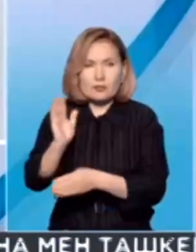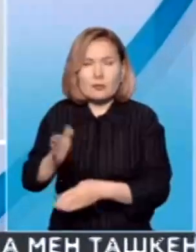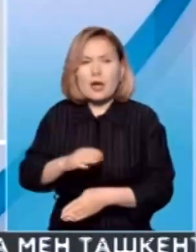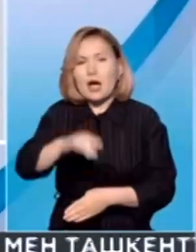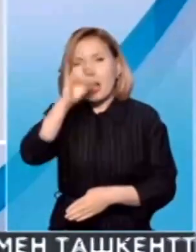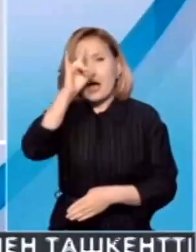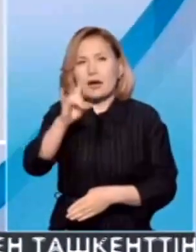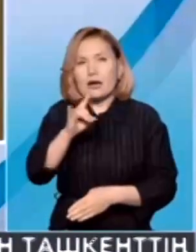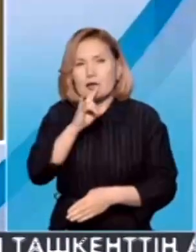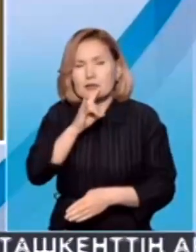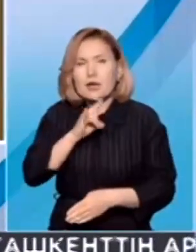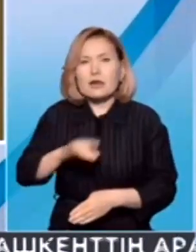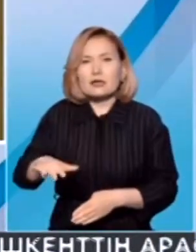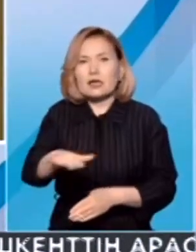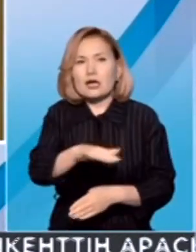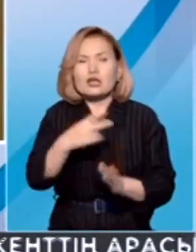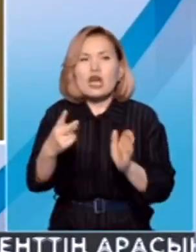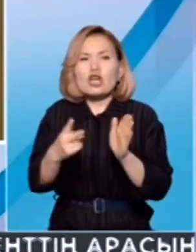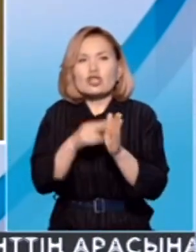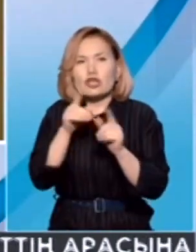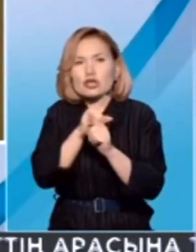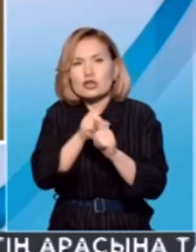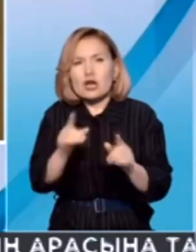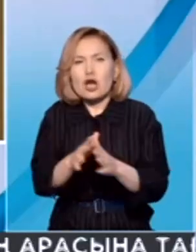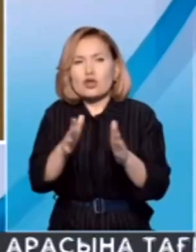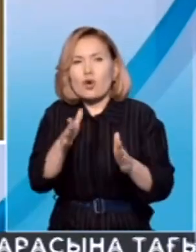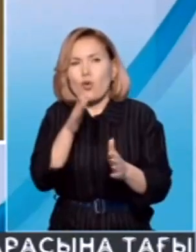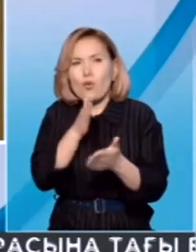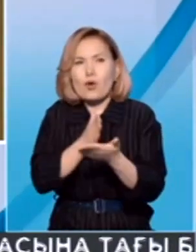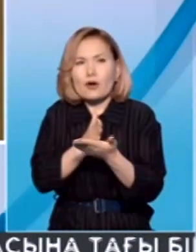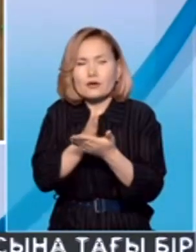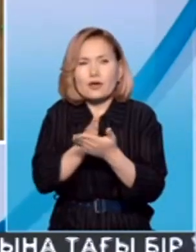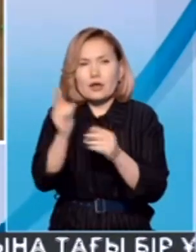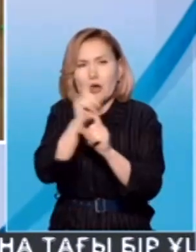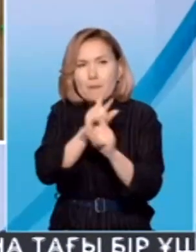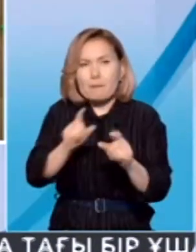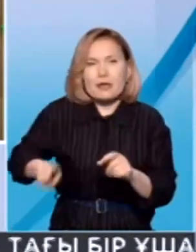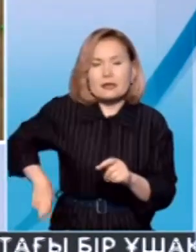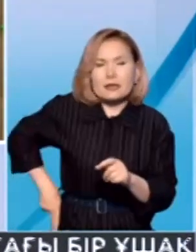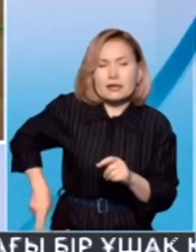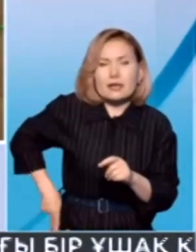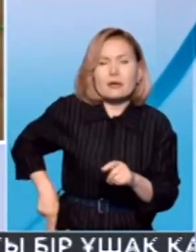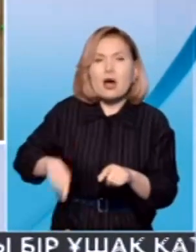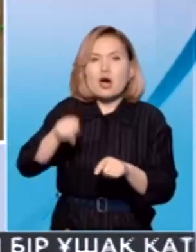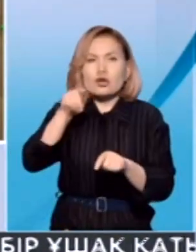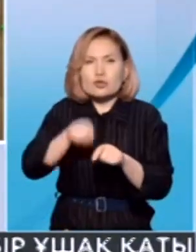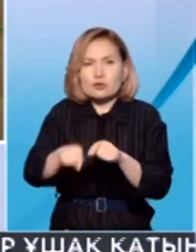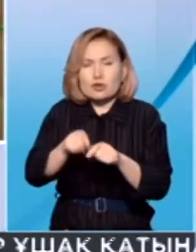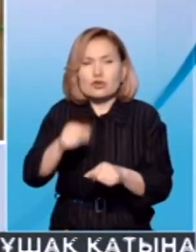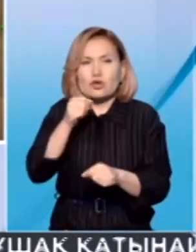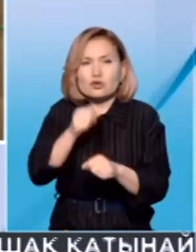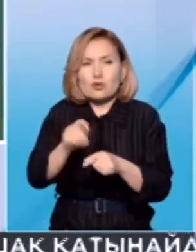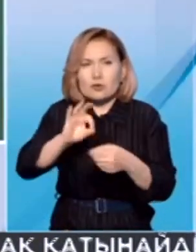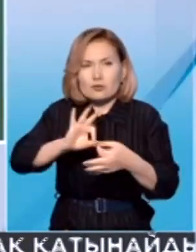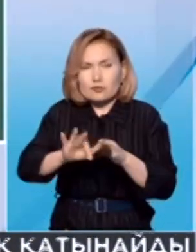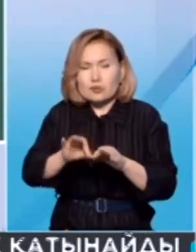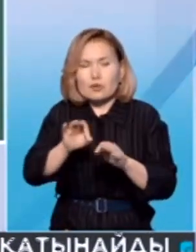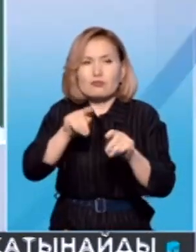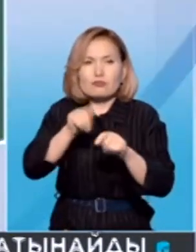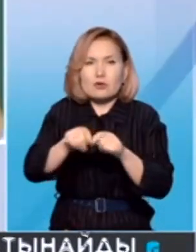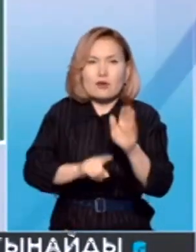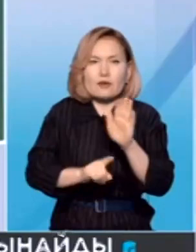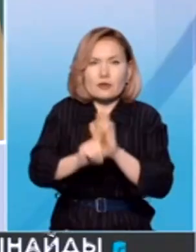Енді елімізде 7 жылдан аса уақыт мектеп және балабақшаны басқарып отырған директорлар тексеріледі. Бұл туралы оқу ағарту министрі